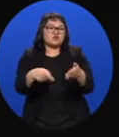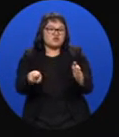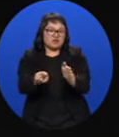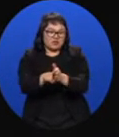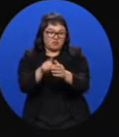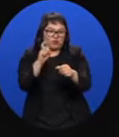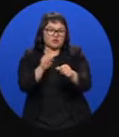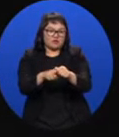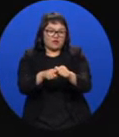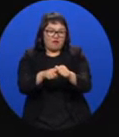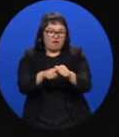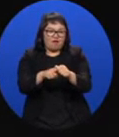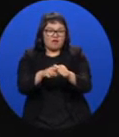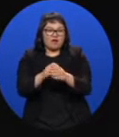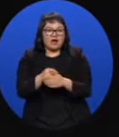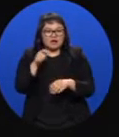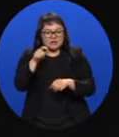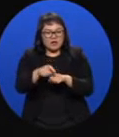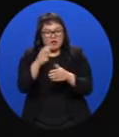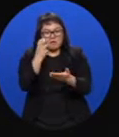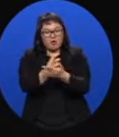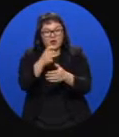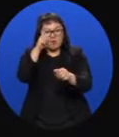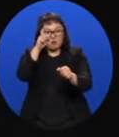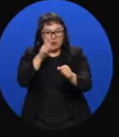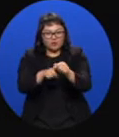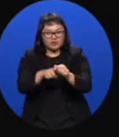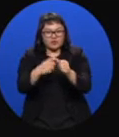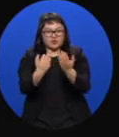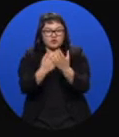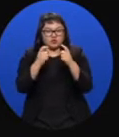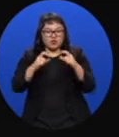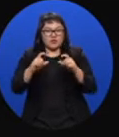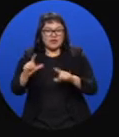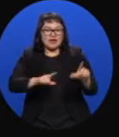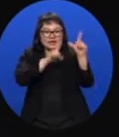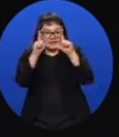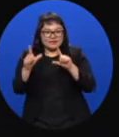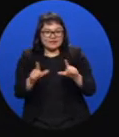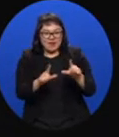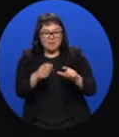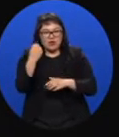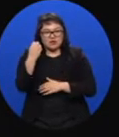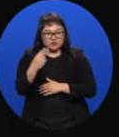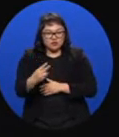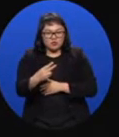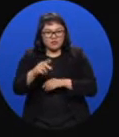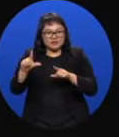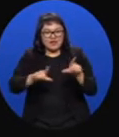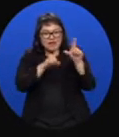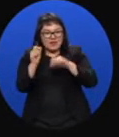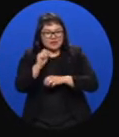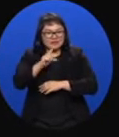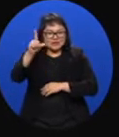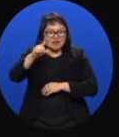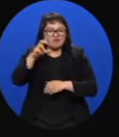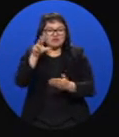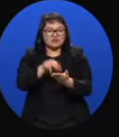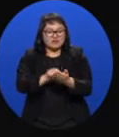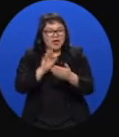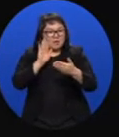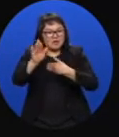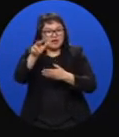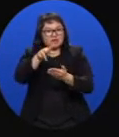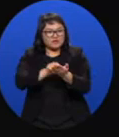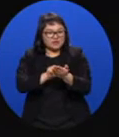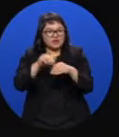있습니다. 즉, 이 법의 목적에 제주도민의 삶, 제주도민의 삶의 질의 문제, 미래의